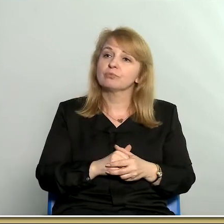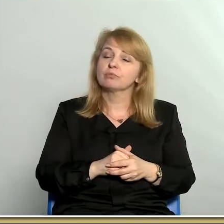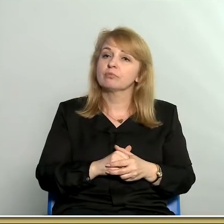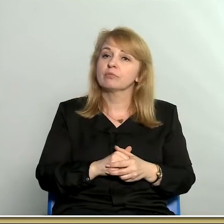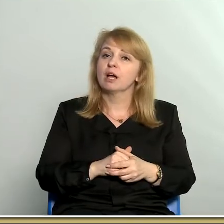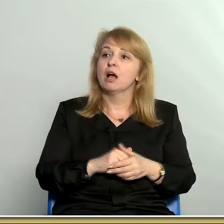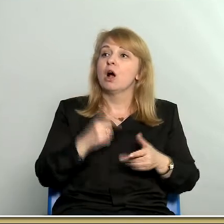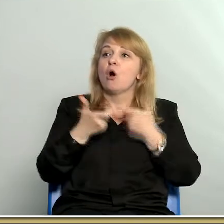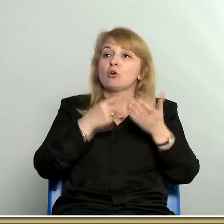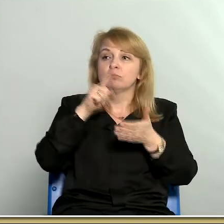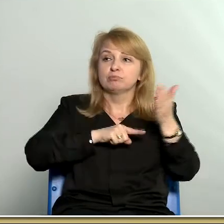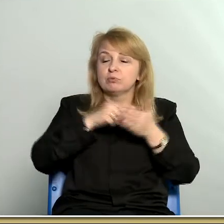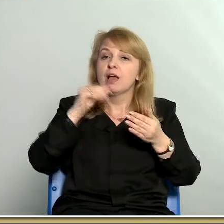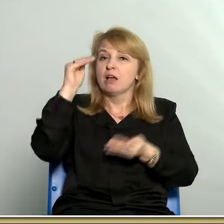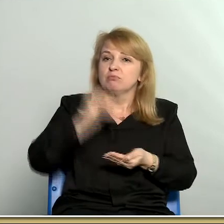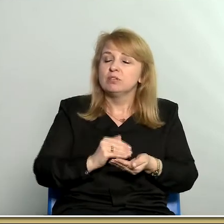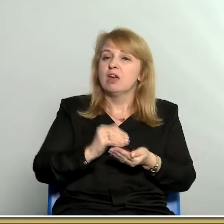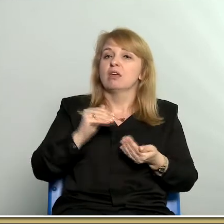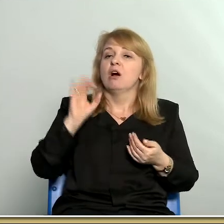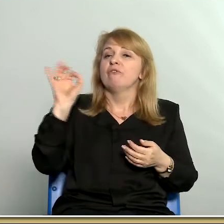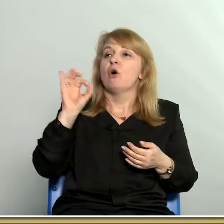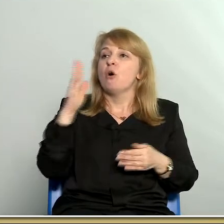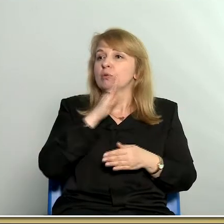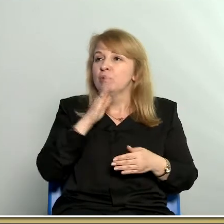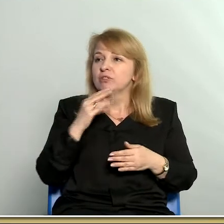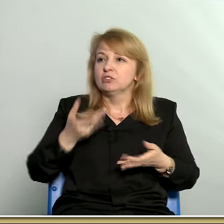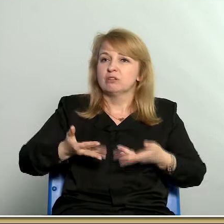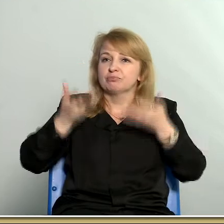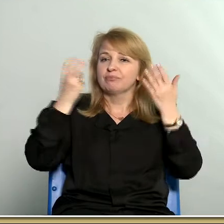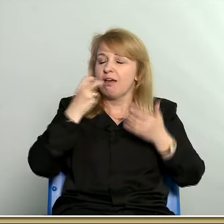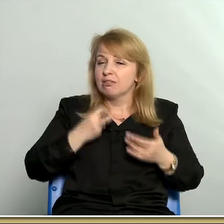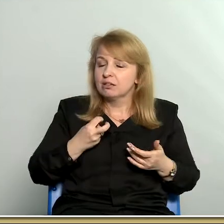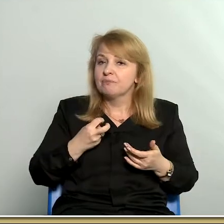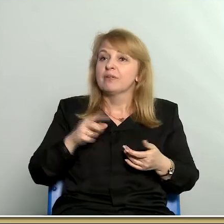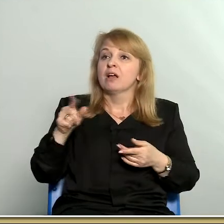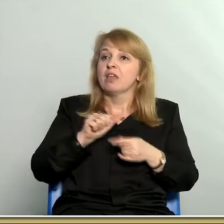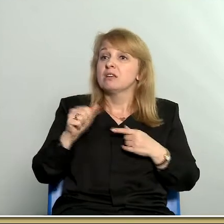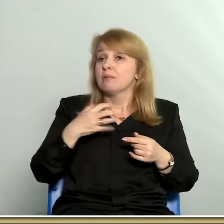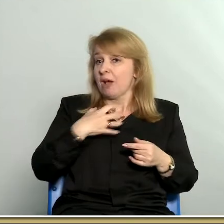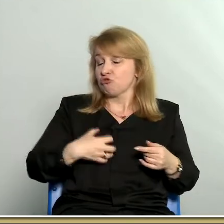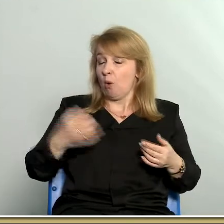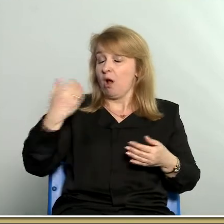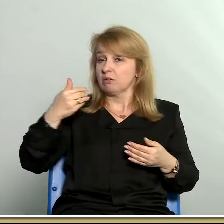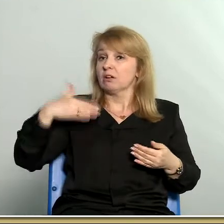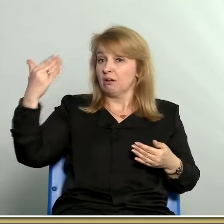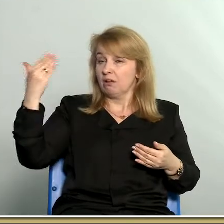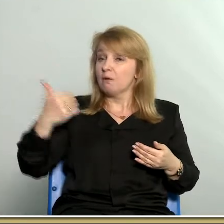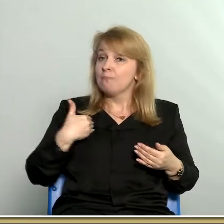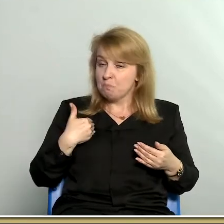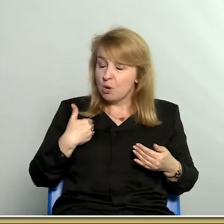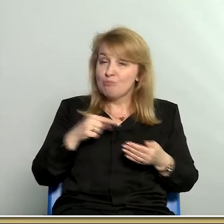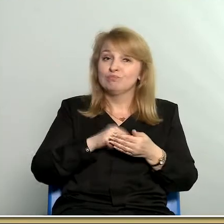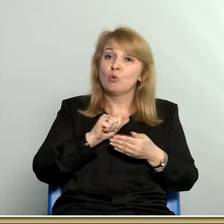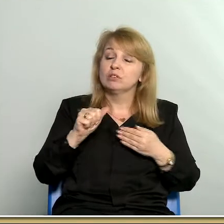Zmniejszenie emisji gazów cieplarnianych to jest cel, o którym Pan Marszałek mówił i tutaj jest to w